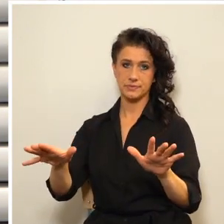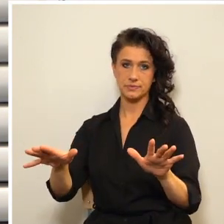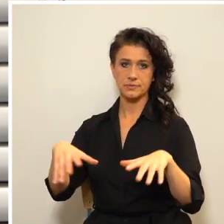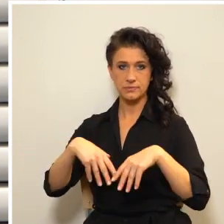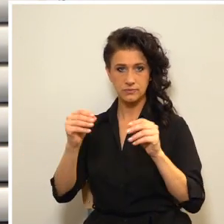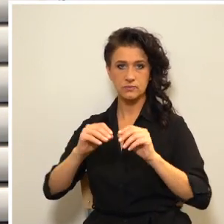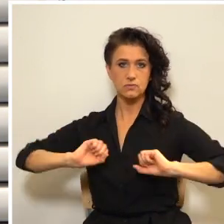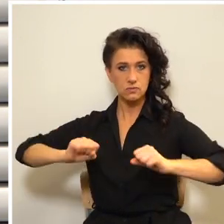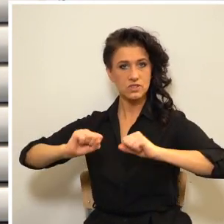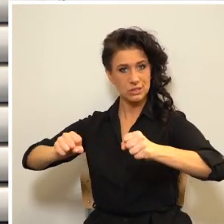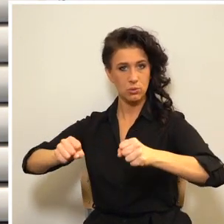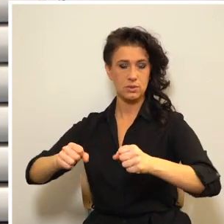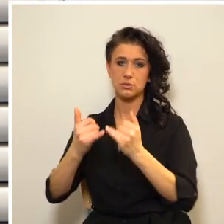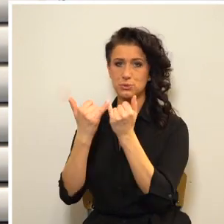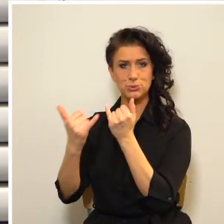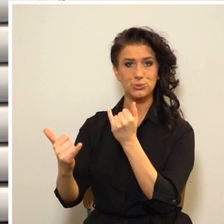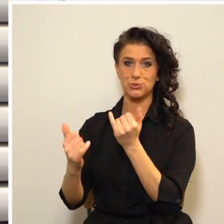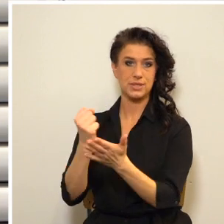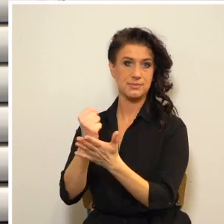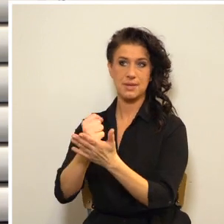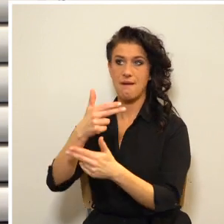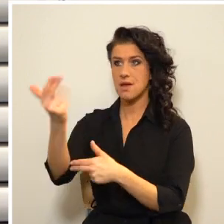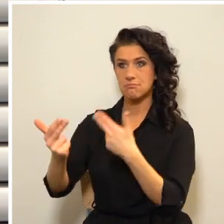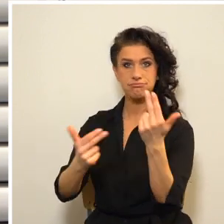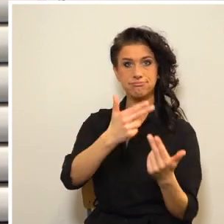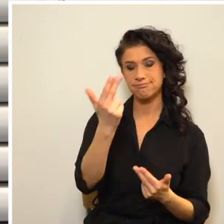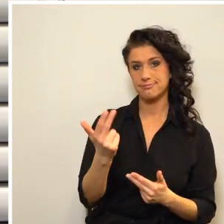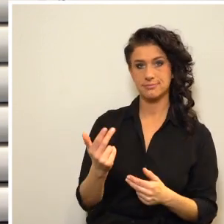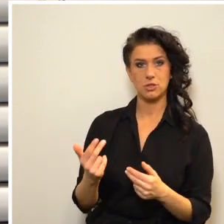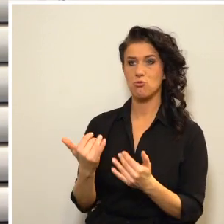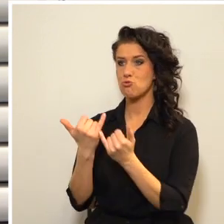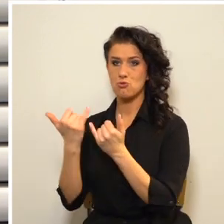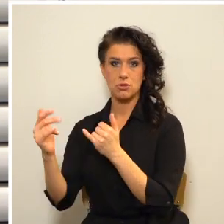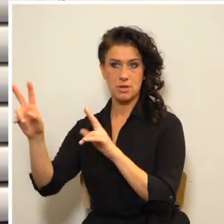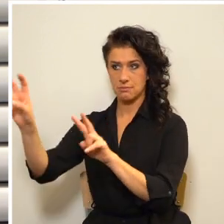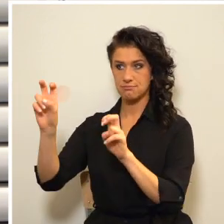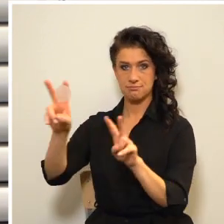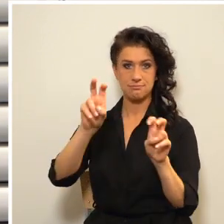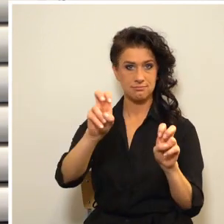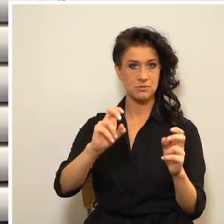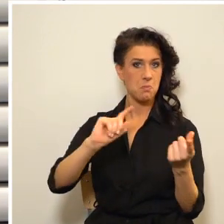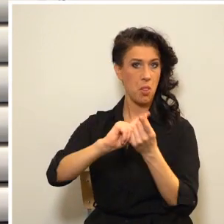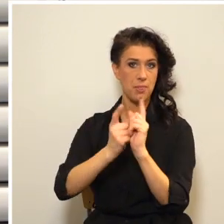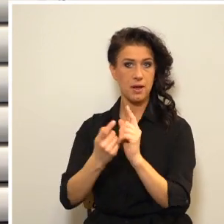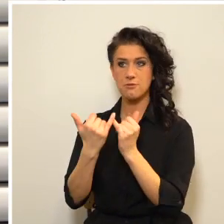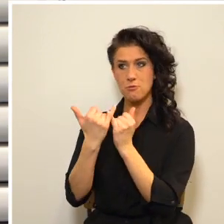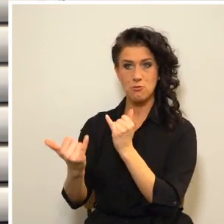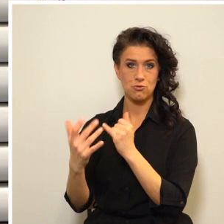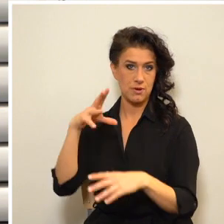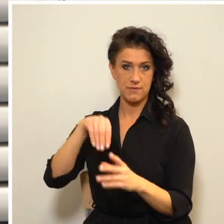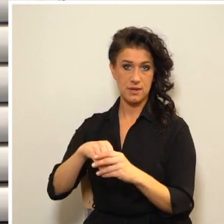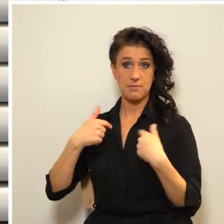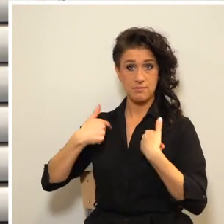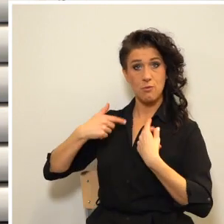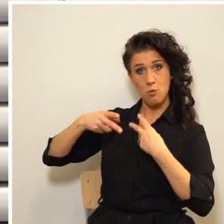różnymi konspekty kontrastami tych kontekstami tych spotkań się spotkałem i też